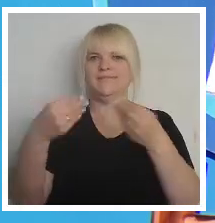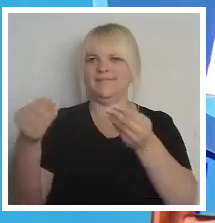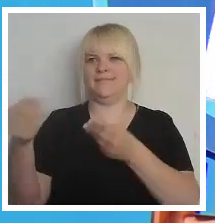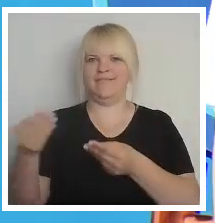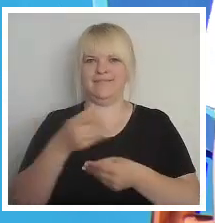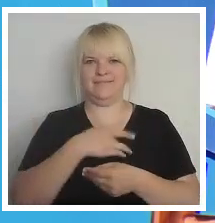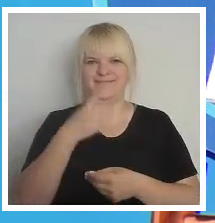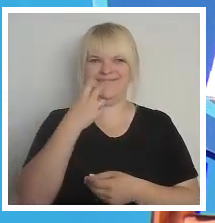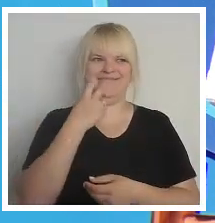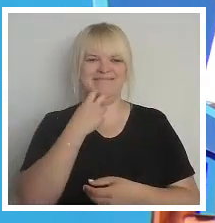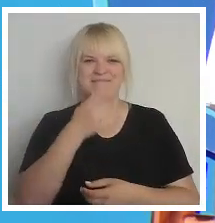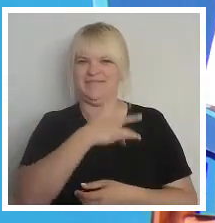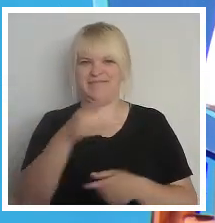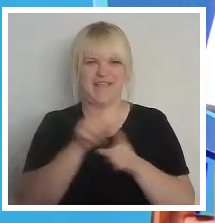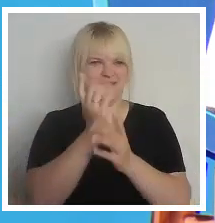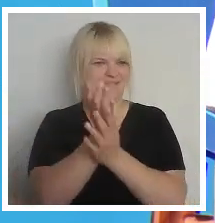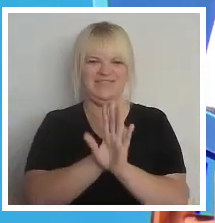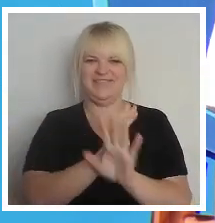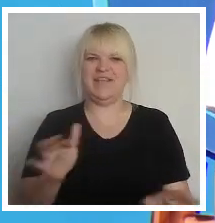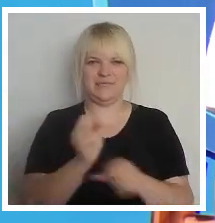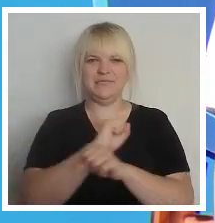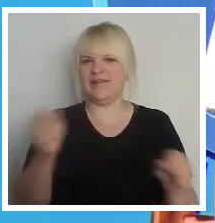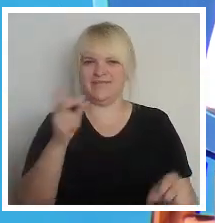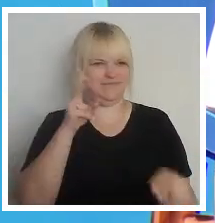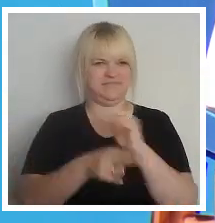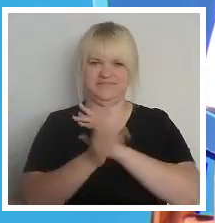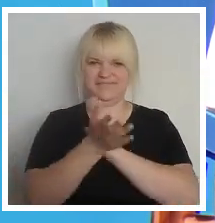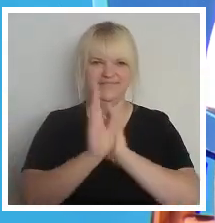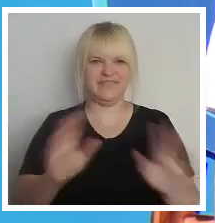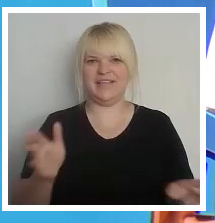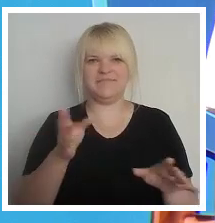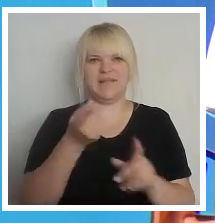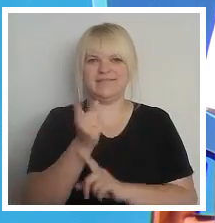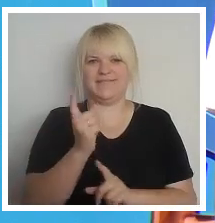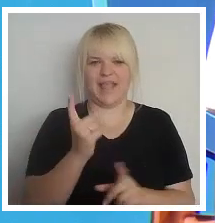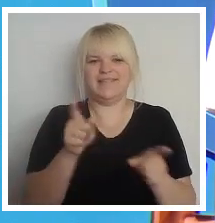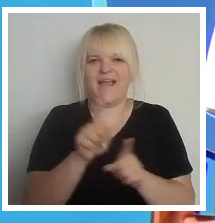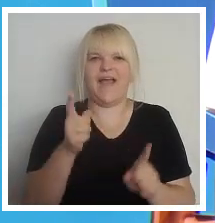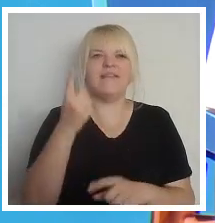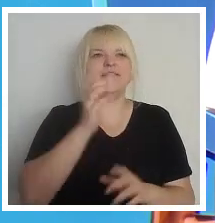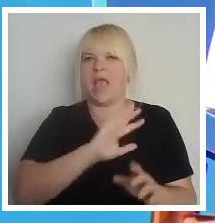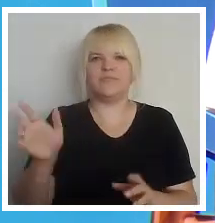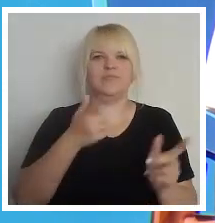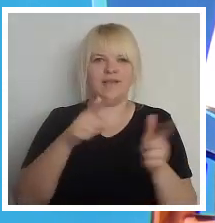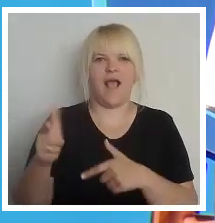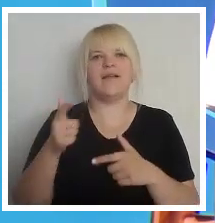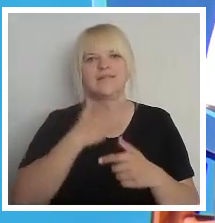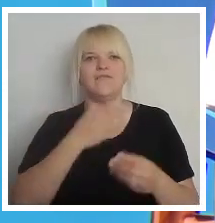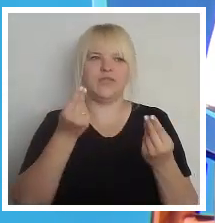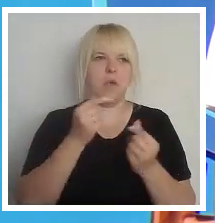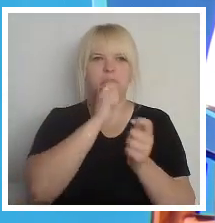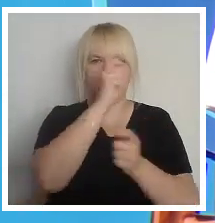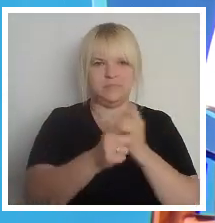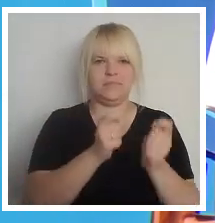to arī, tas arī viss, tad mēs, nu, mēs uzreiz beidu, jo mēs to vienkārši nedarītu. Mēs nebūtu gatavi ziedot savu naudu, kaut vai